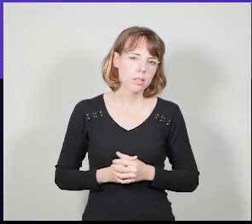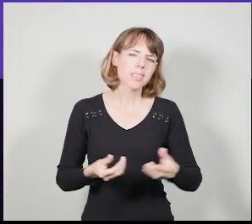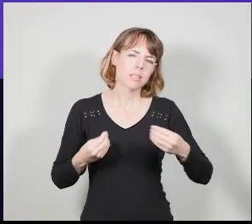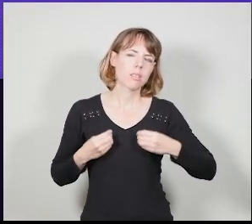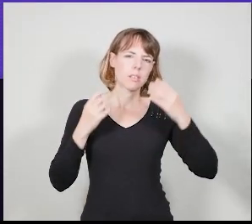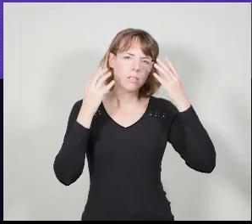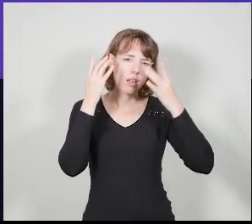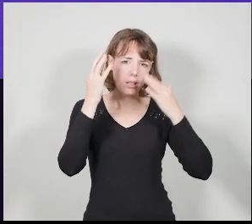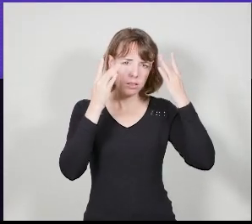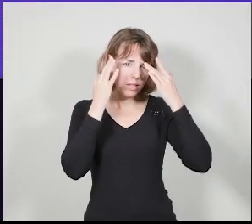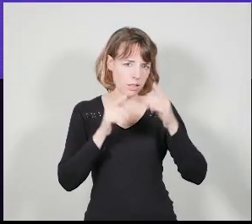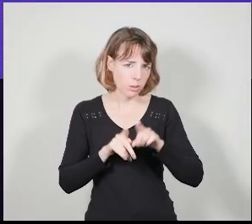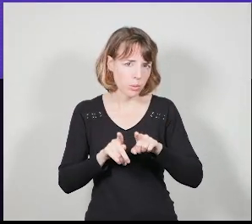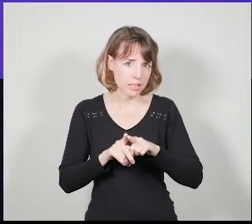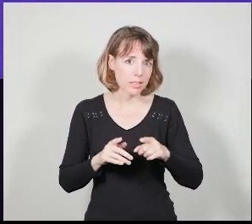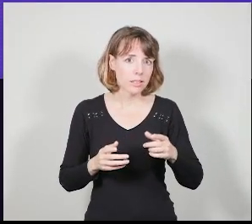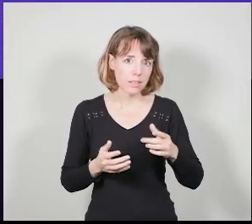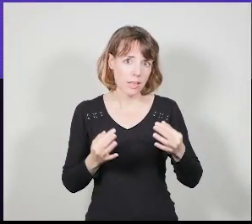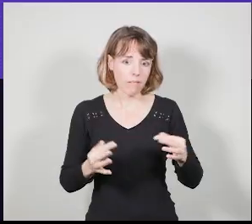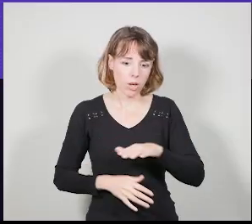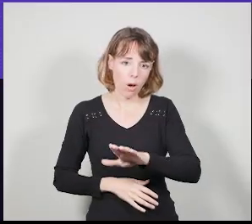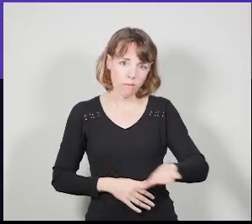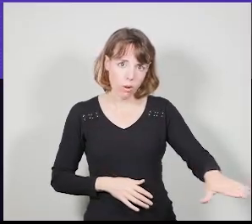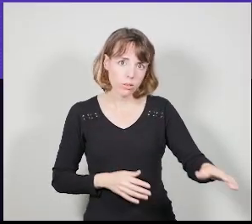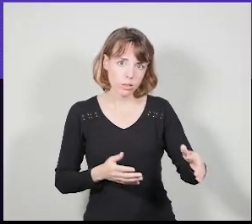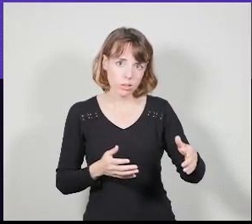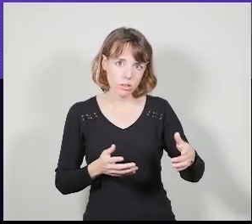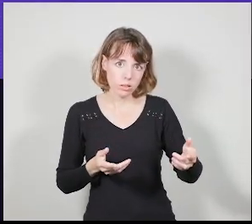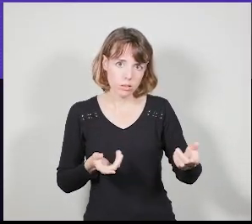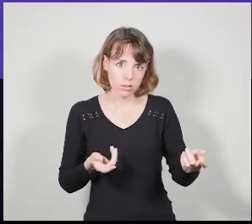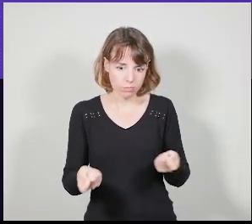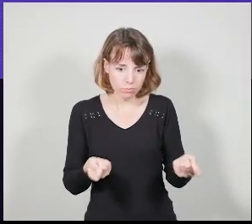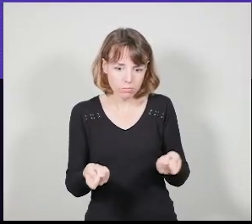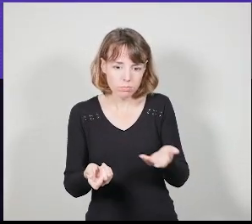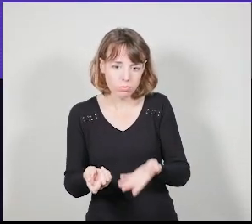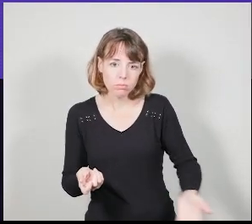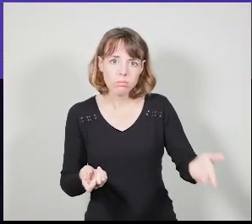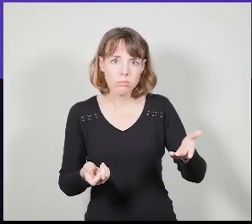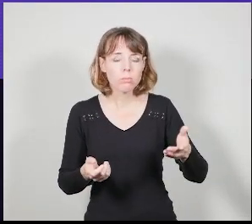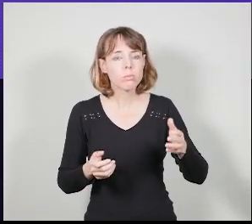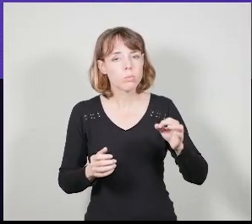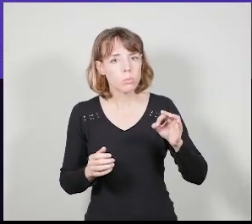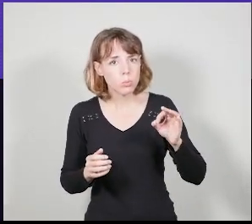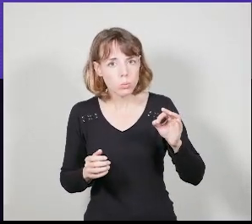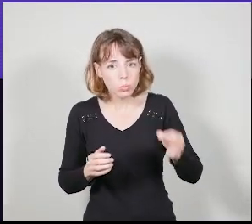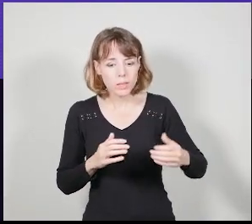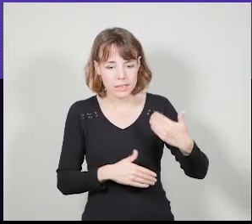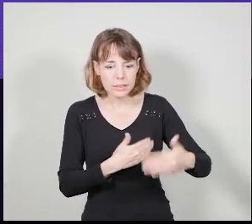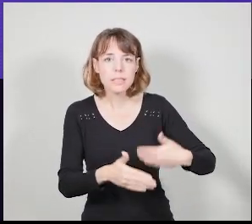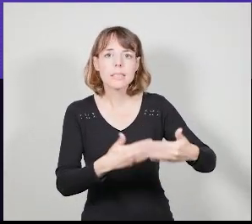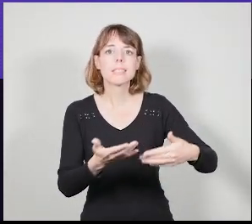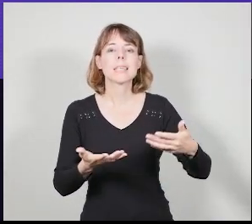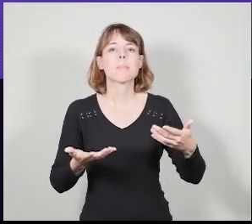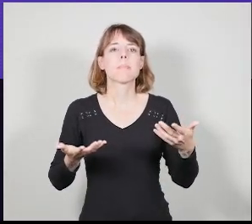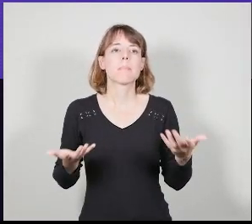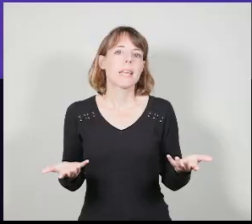que finalement le secteur de l'enfance avance, se mobilise sous cette impulsion, mais qu'on risque aussi peut-être à un moment